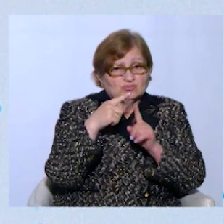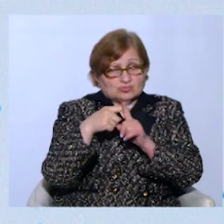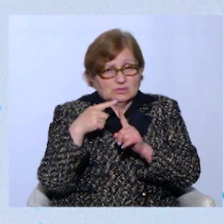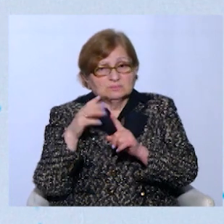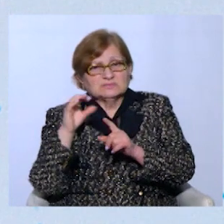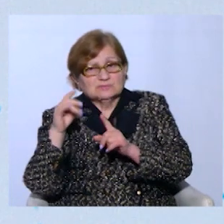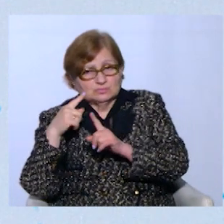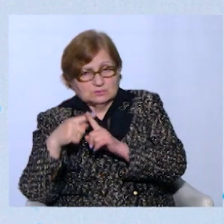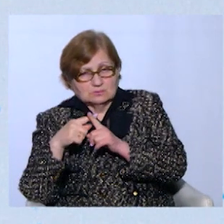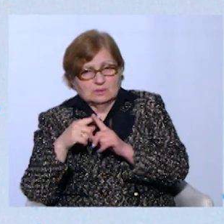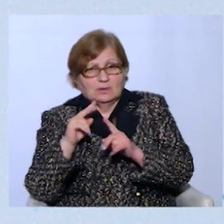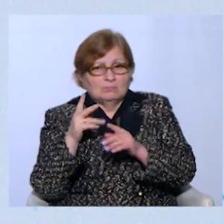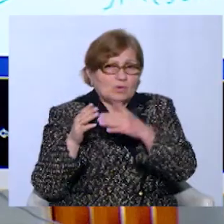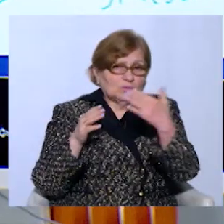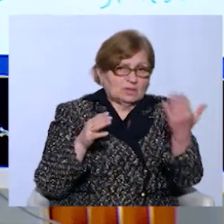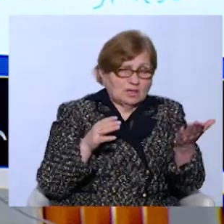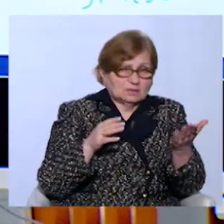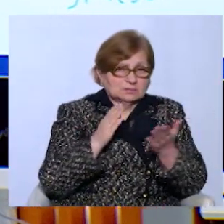დადებითი. მეორე მეოთხედში